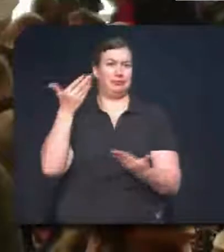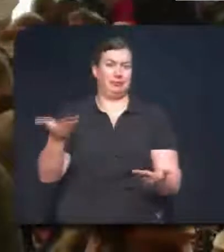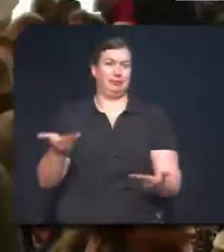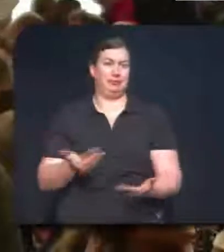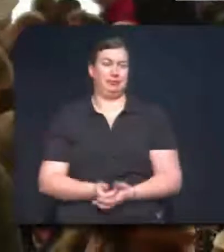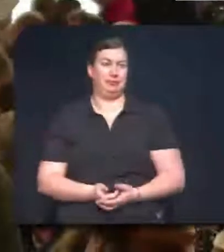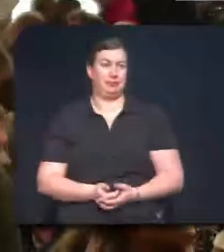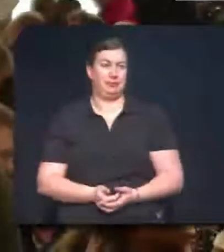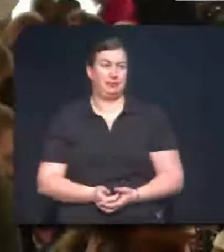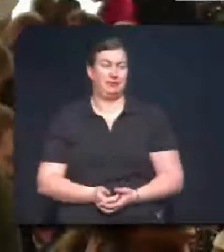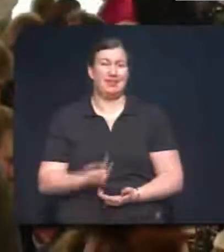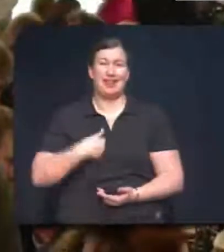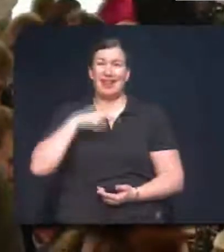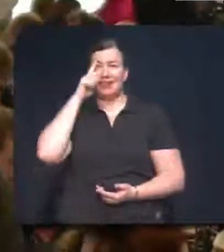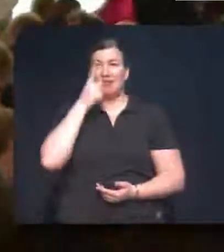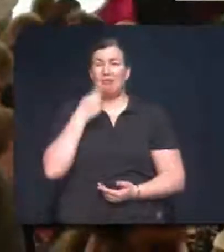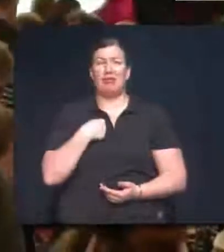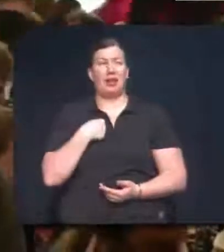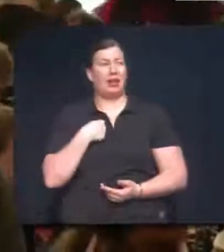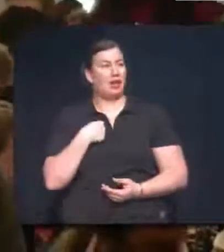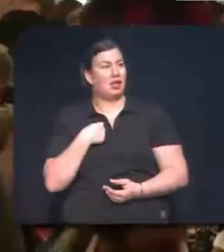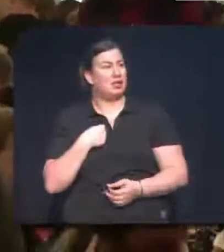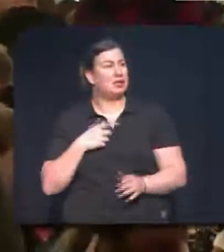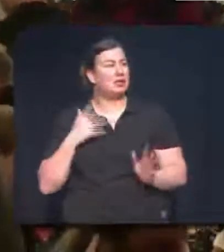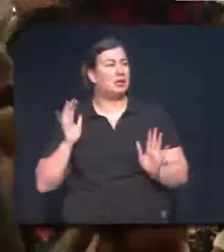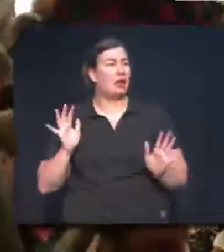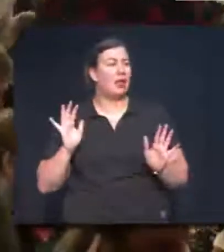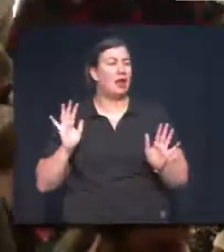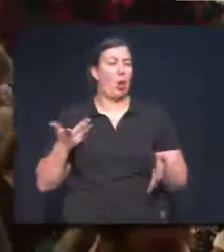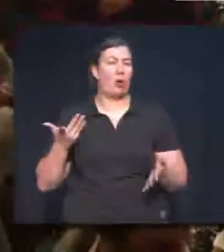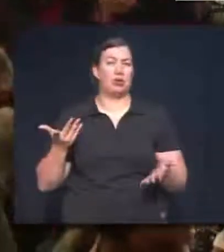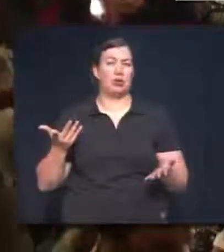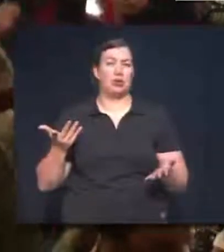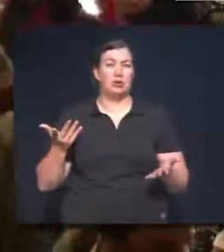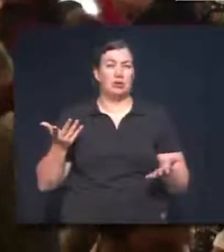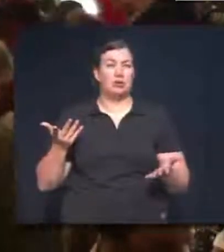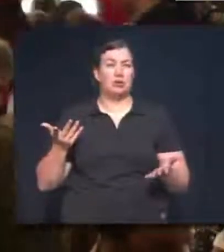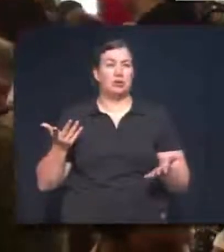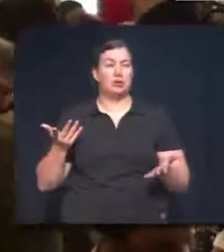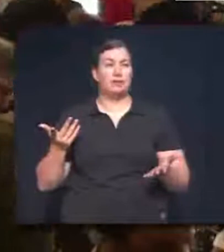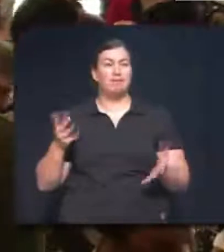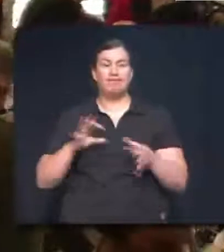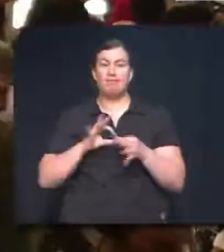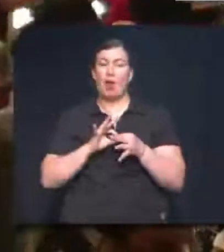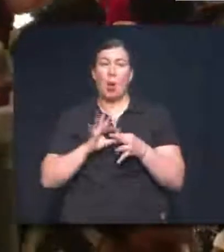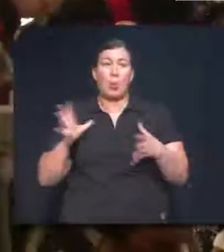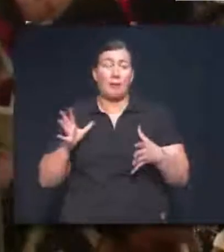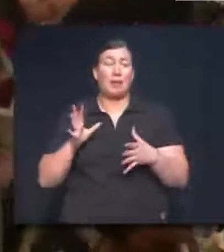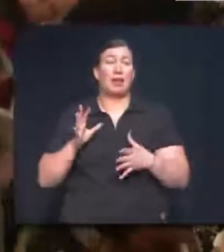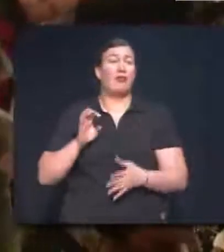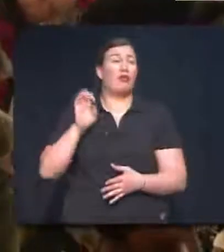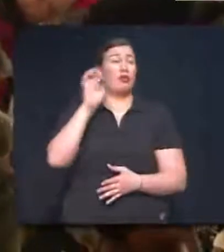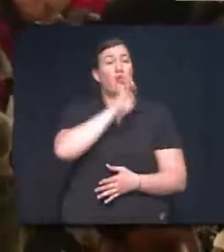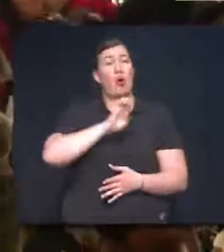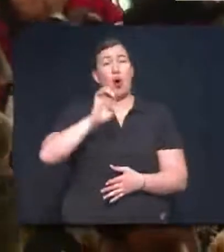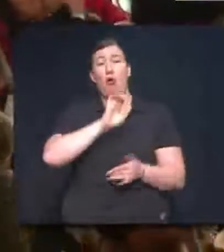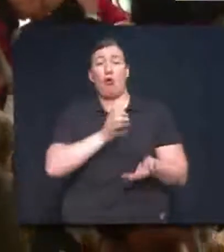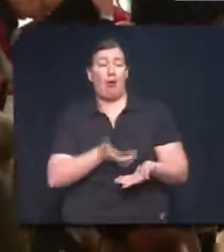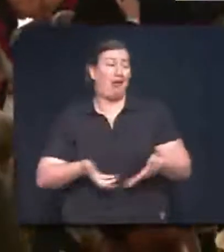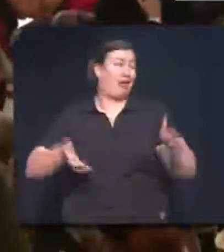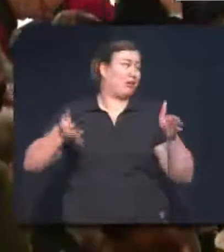ich finde es skandalös und jetzt groß wieder den Bereich Euro Rettung eure Thematik eure Krise